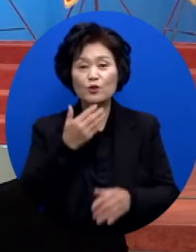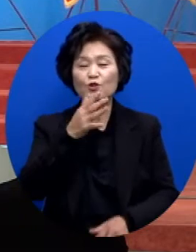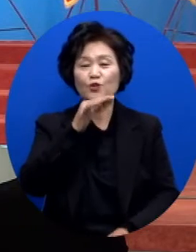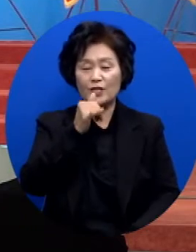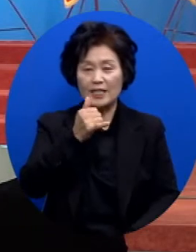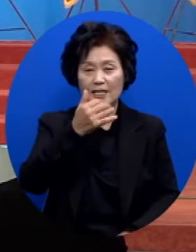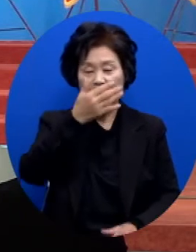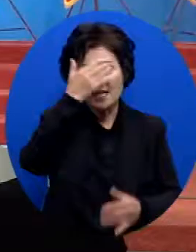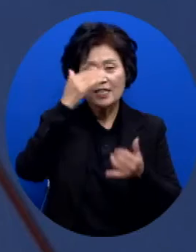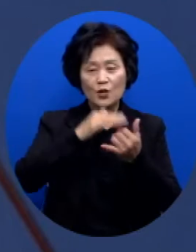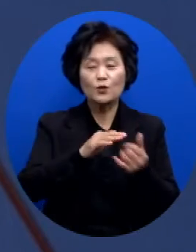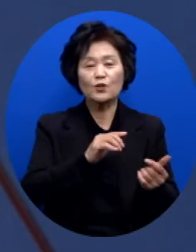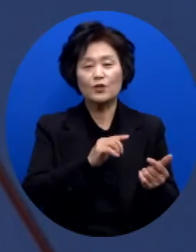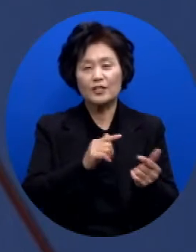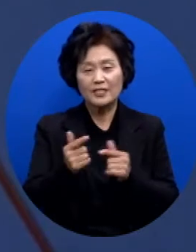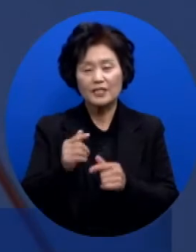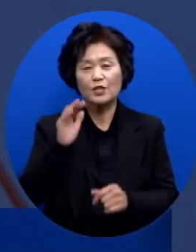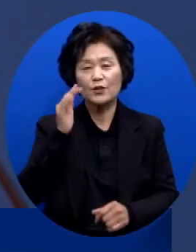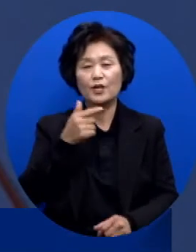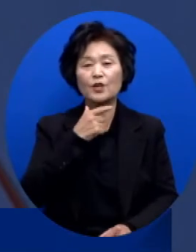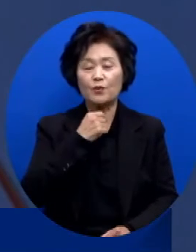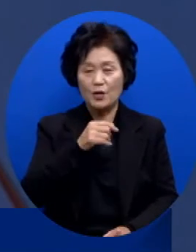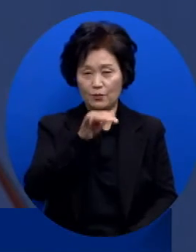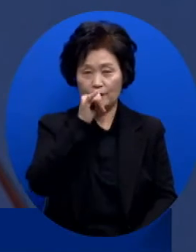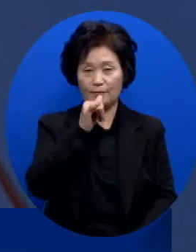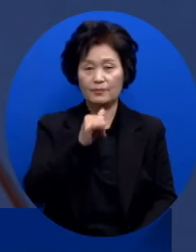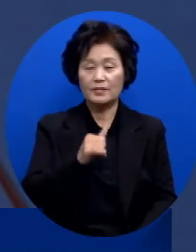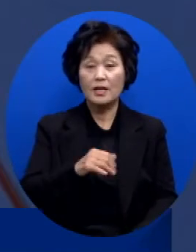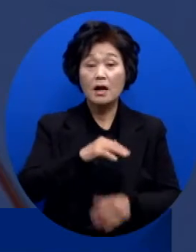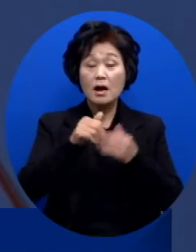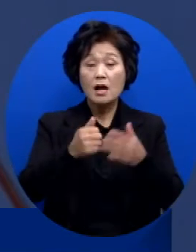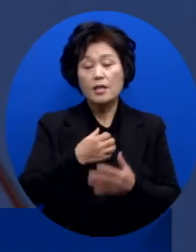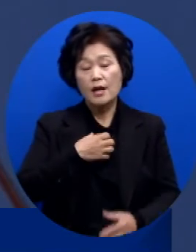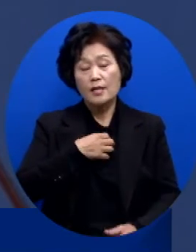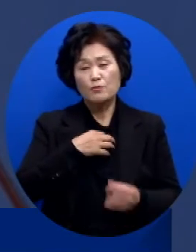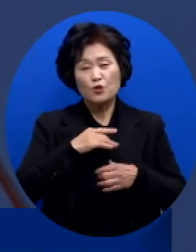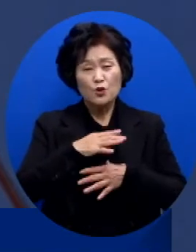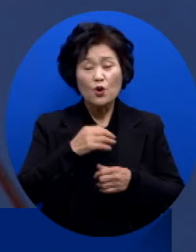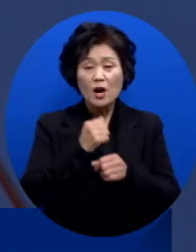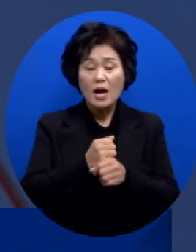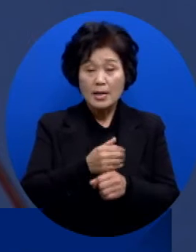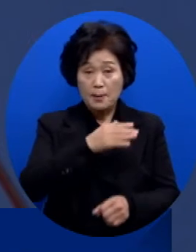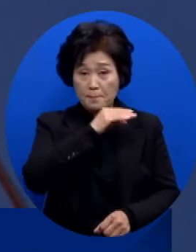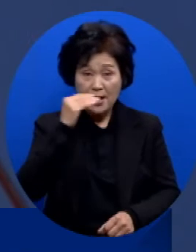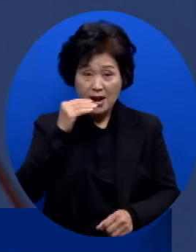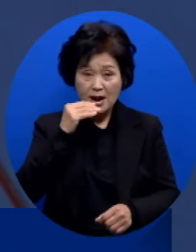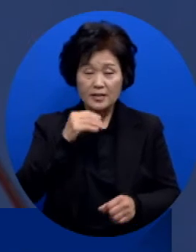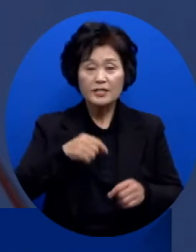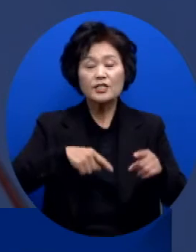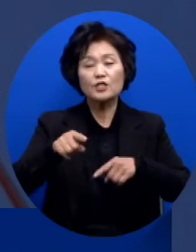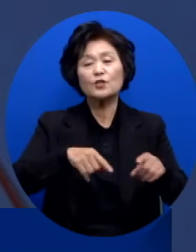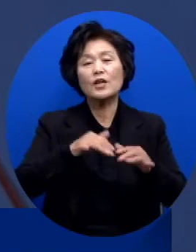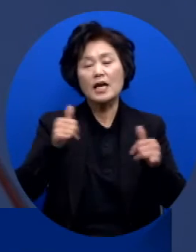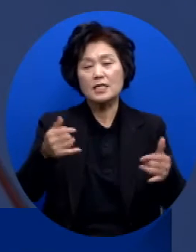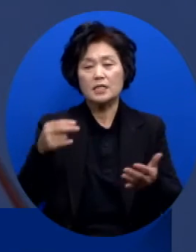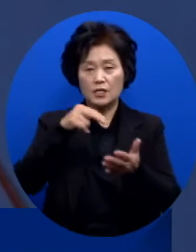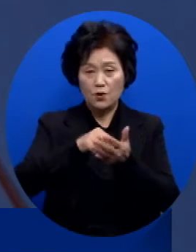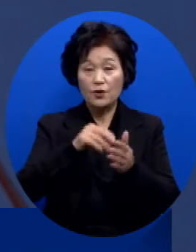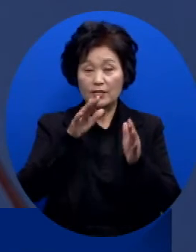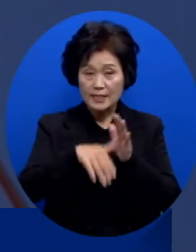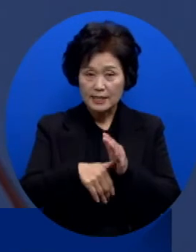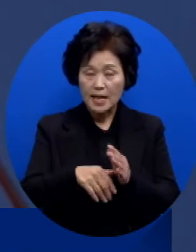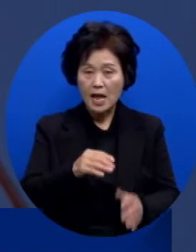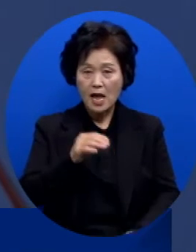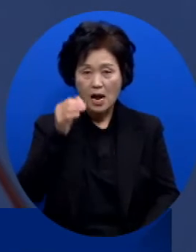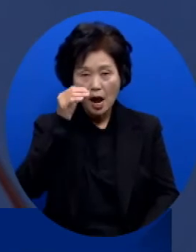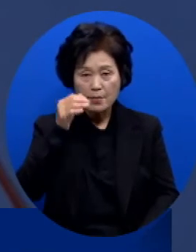간절히 기도했습니다. 하나님을 두려워하는 올바른 지도자들이 세워질 때더 이상 정부가 감히 하나님의 집인 교회